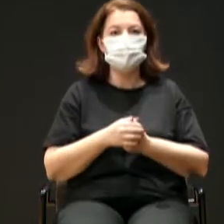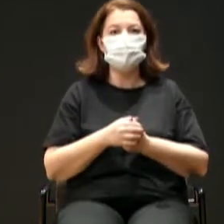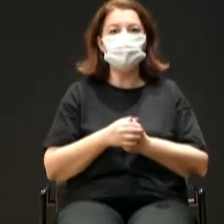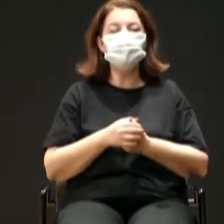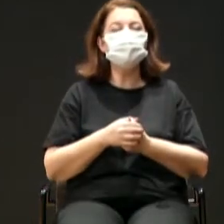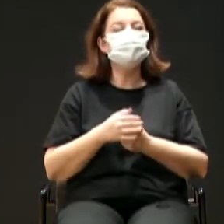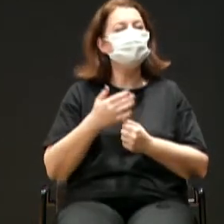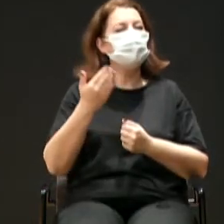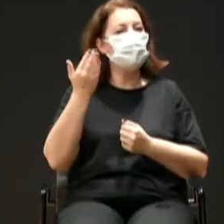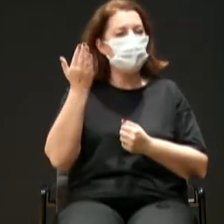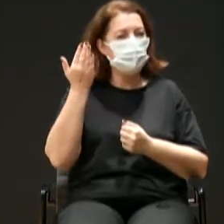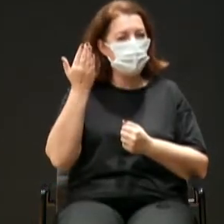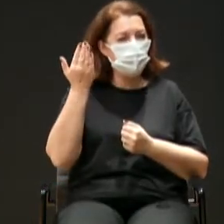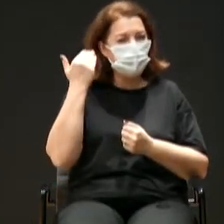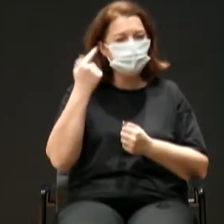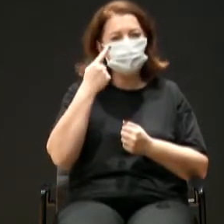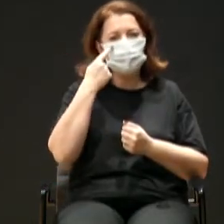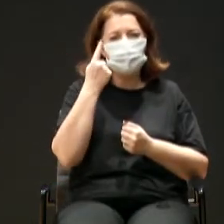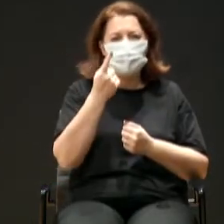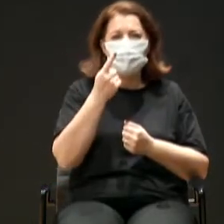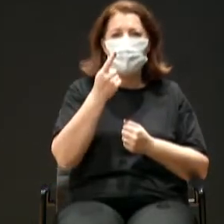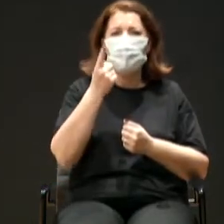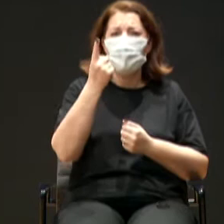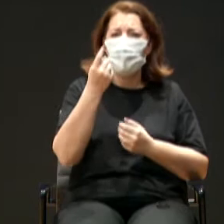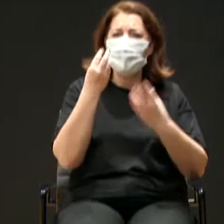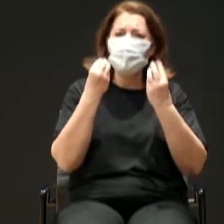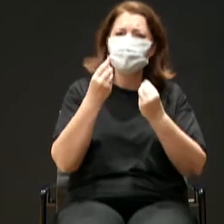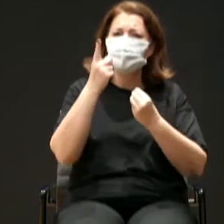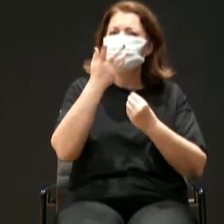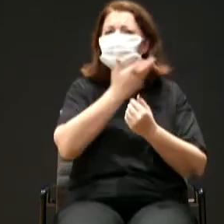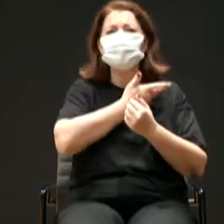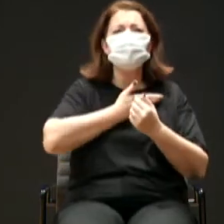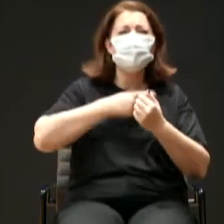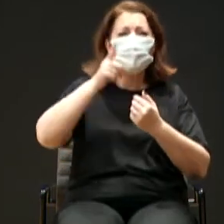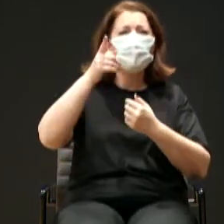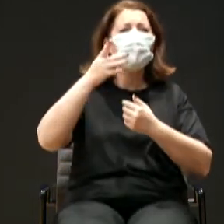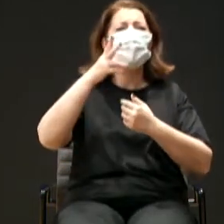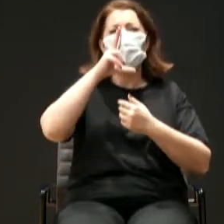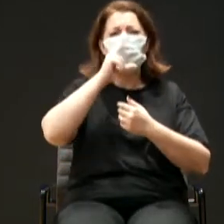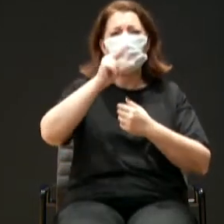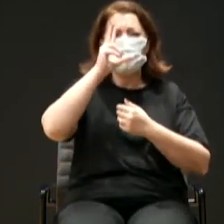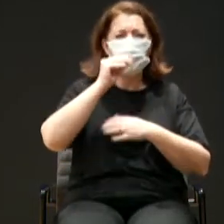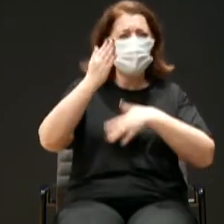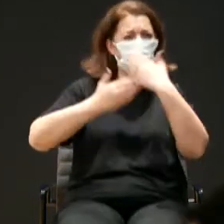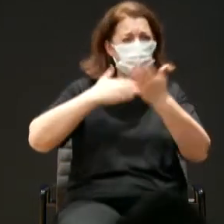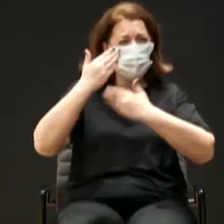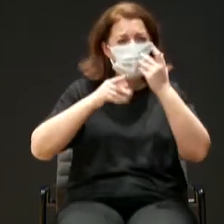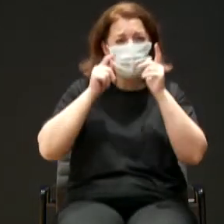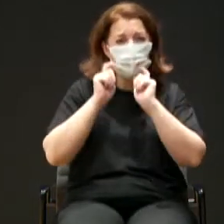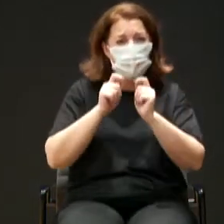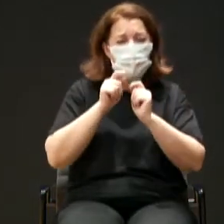daha önce nazireler dizdikleri bu ülkenin en büyük vatan